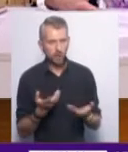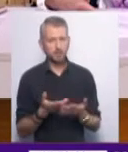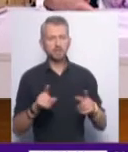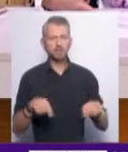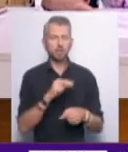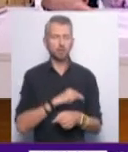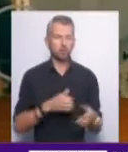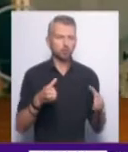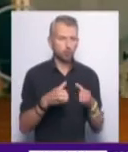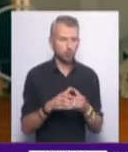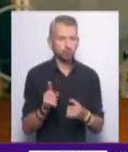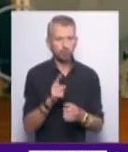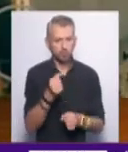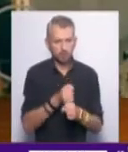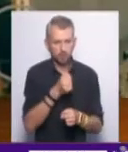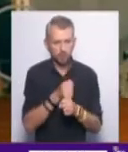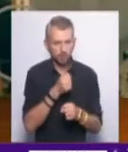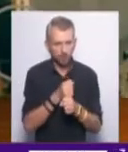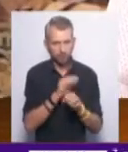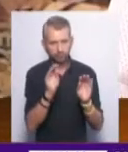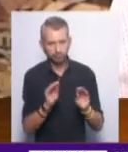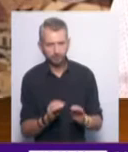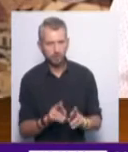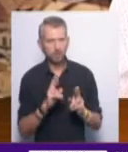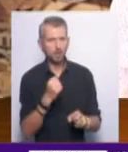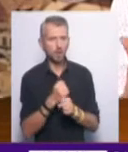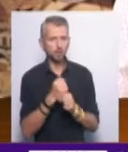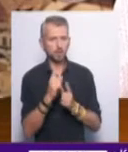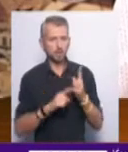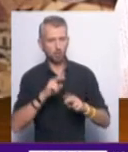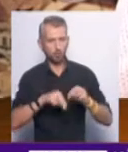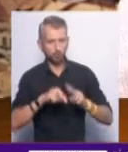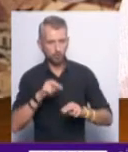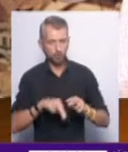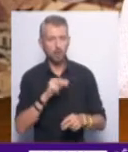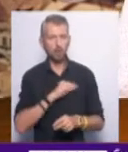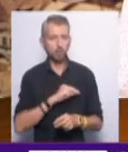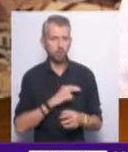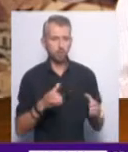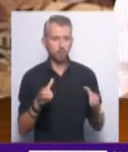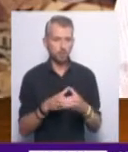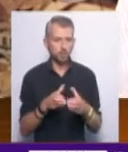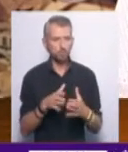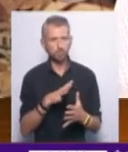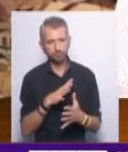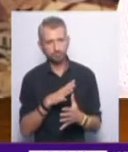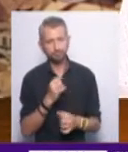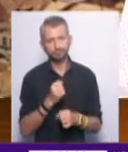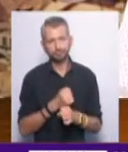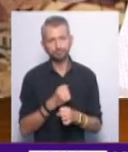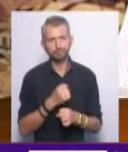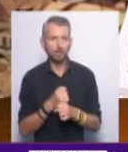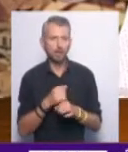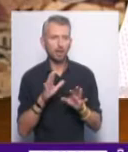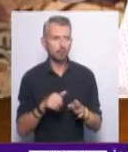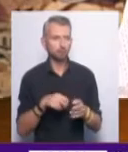Створили робочу групу, щоб напрацювати. Як же ж робити цю реконструкцію? Ну, робоча група билася, зробили запити